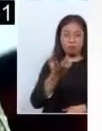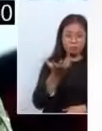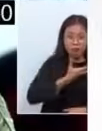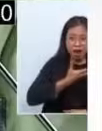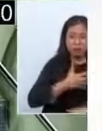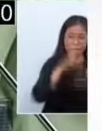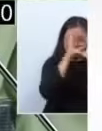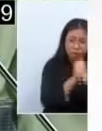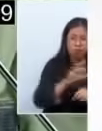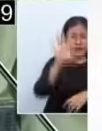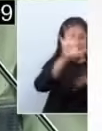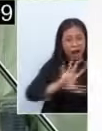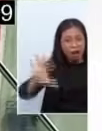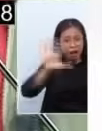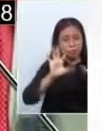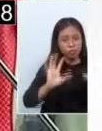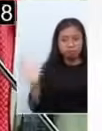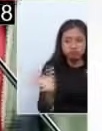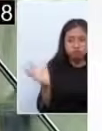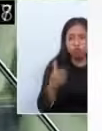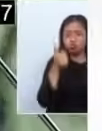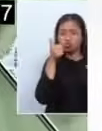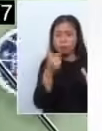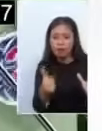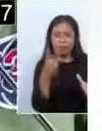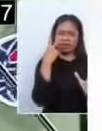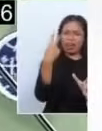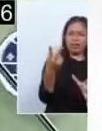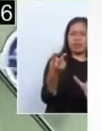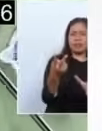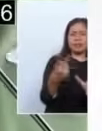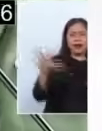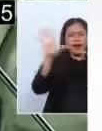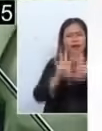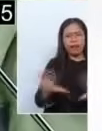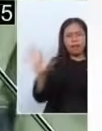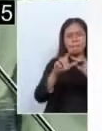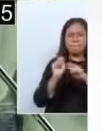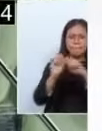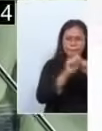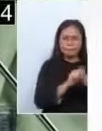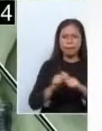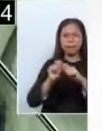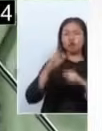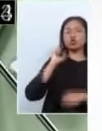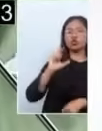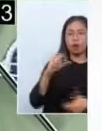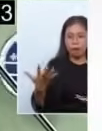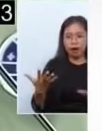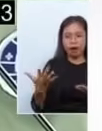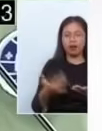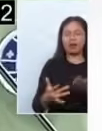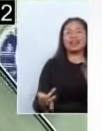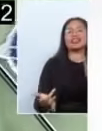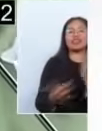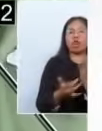tentu menekankan isu-isu yang kemudian betul-betul menjaga kedisiplinan, loyalitas, militansi, dan patriotisme